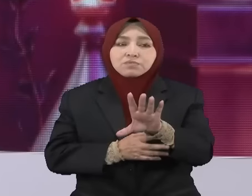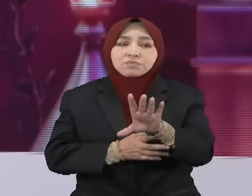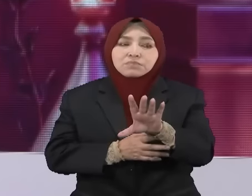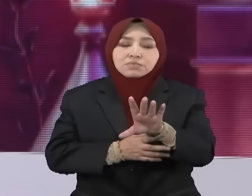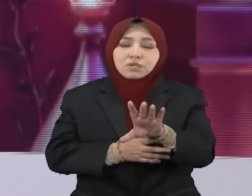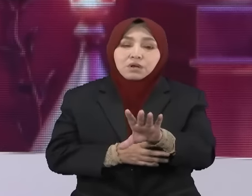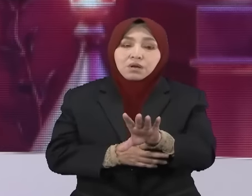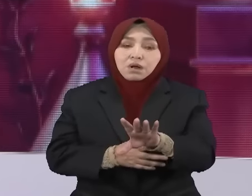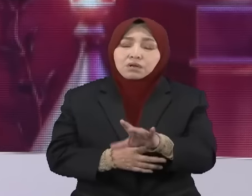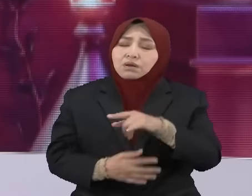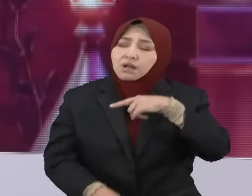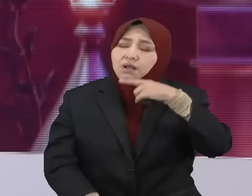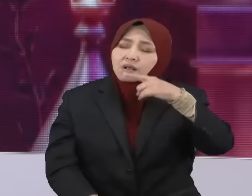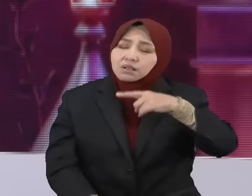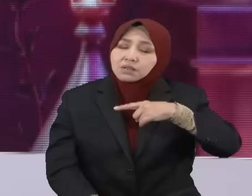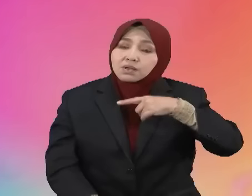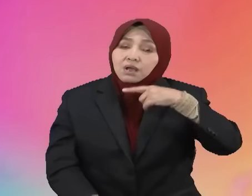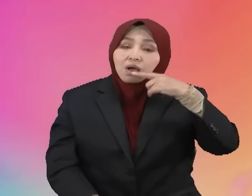قل